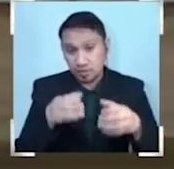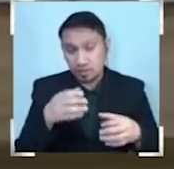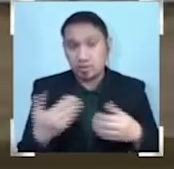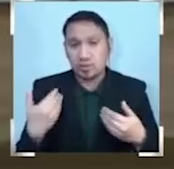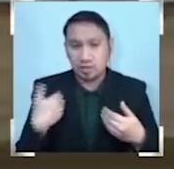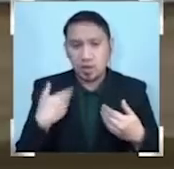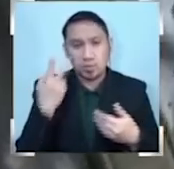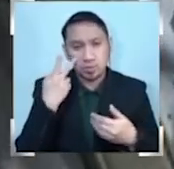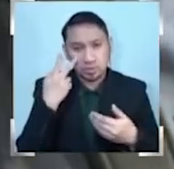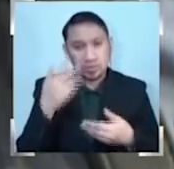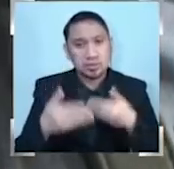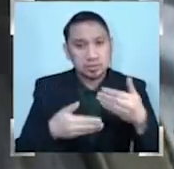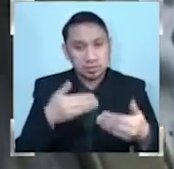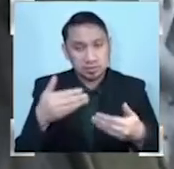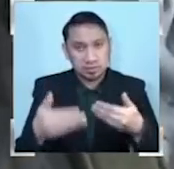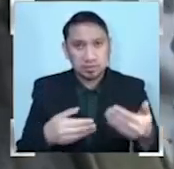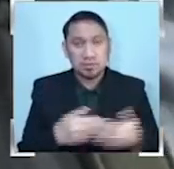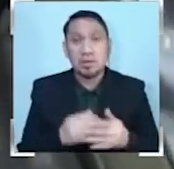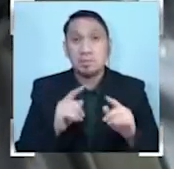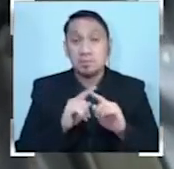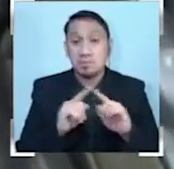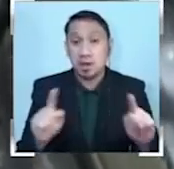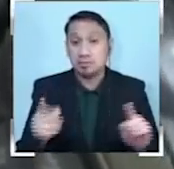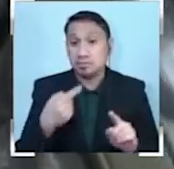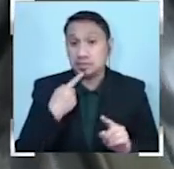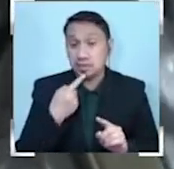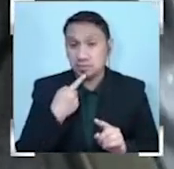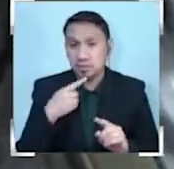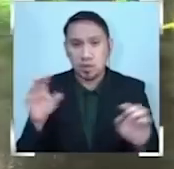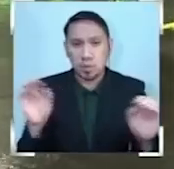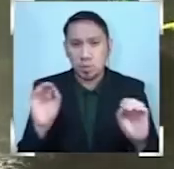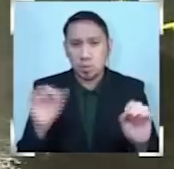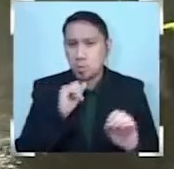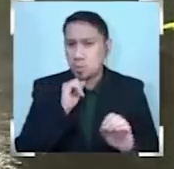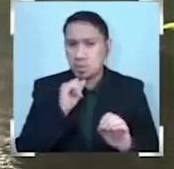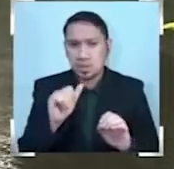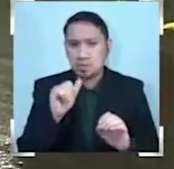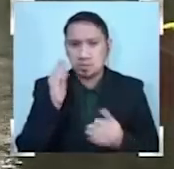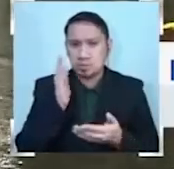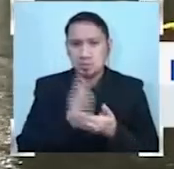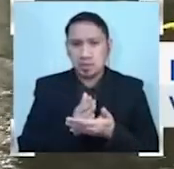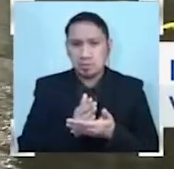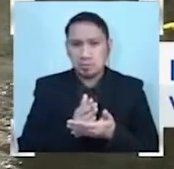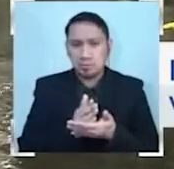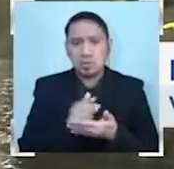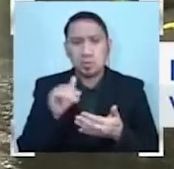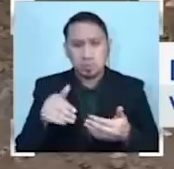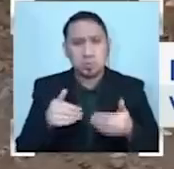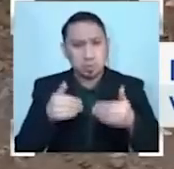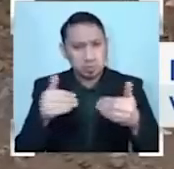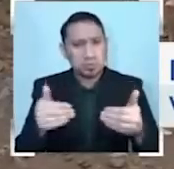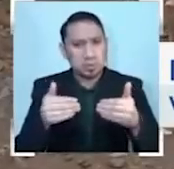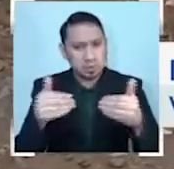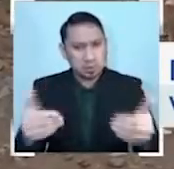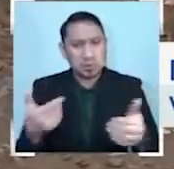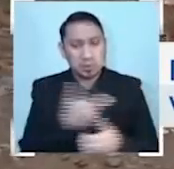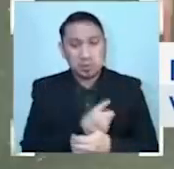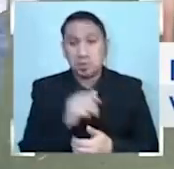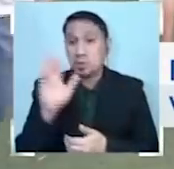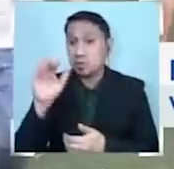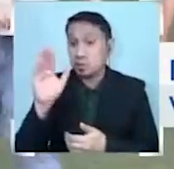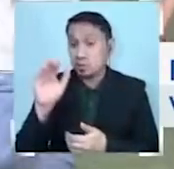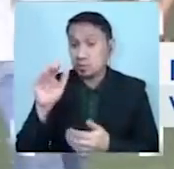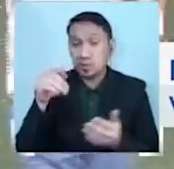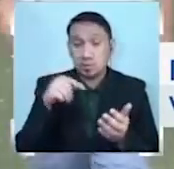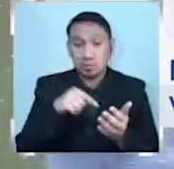sa mga petisyon, pero anila, walang atrasa ng bakunahan. Nasa 15.5 million ang mga 5 to 11